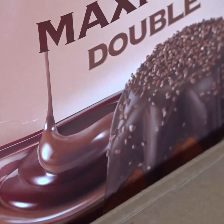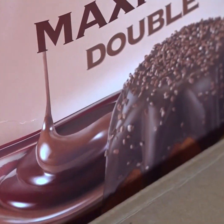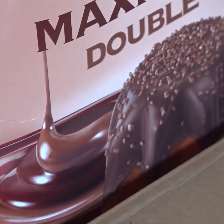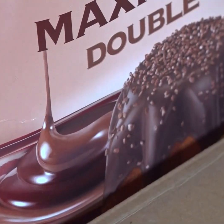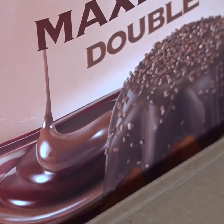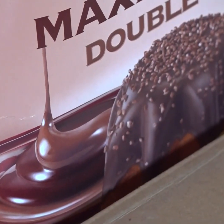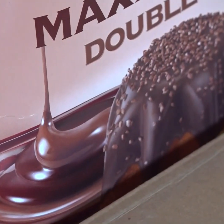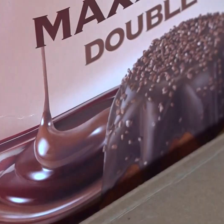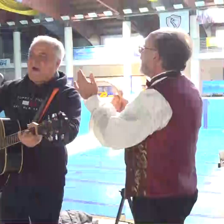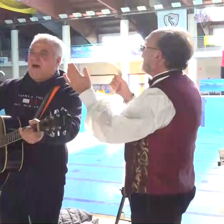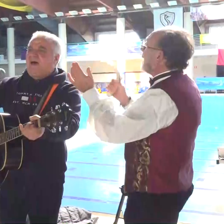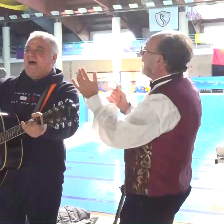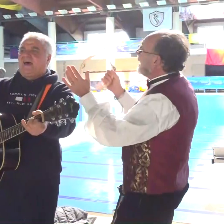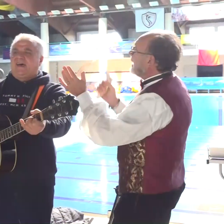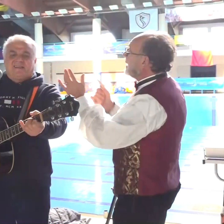panettone spumante